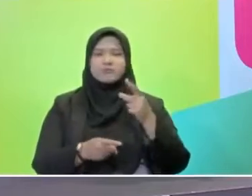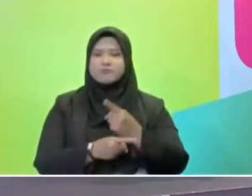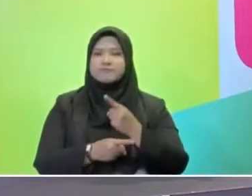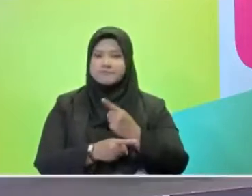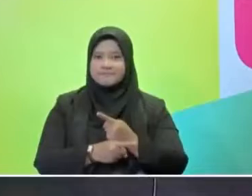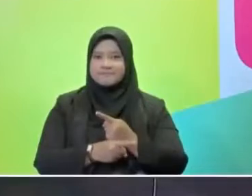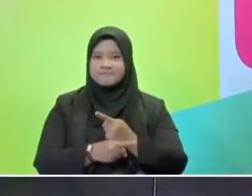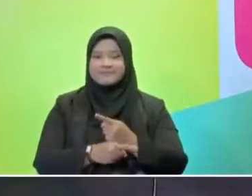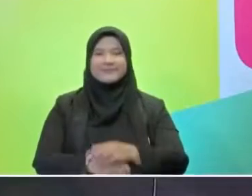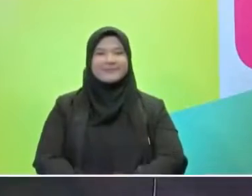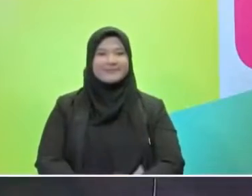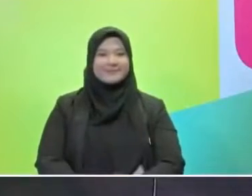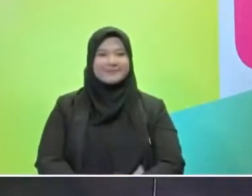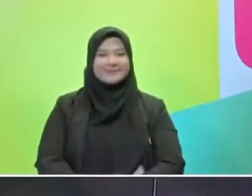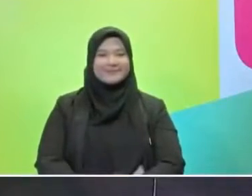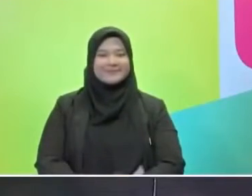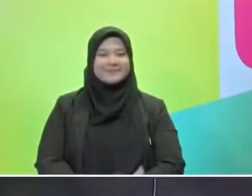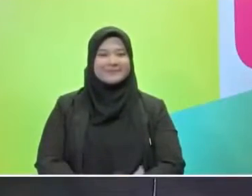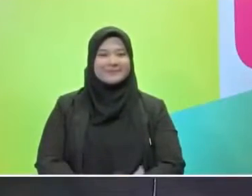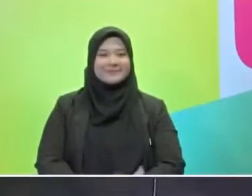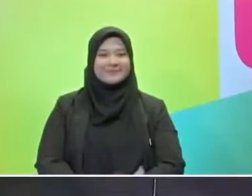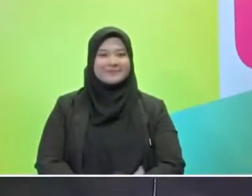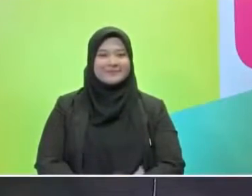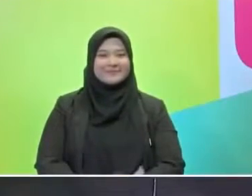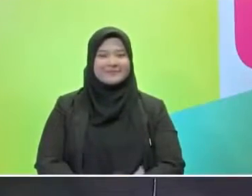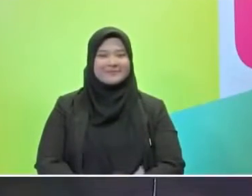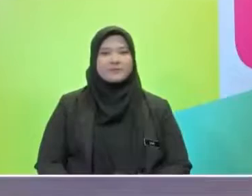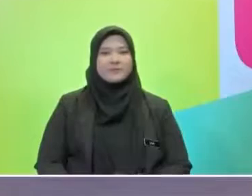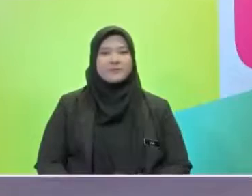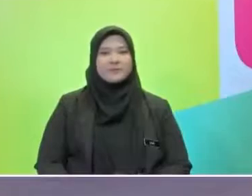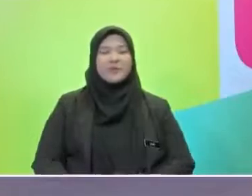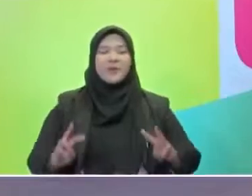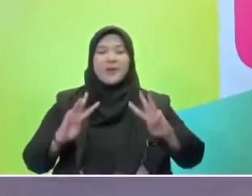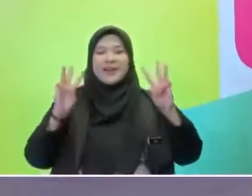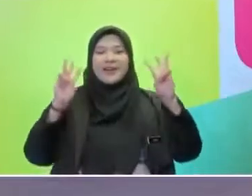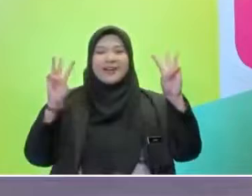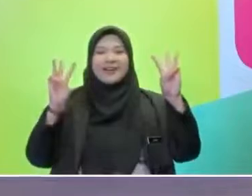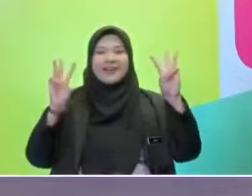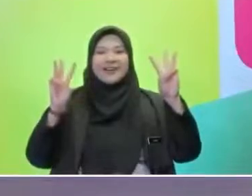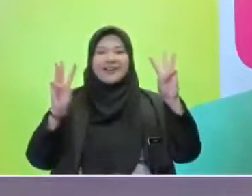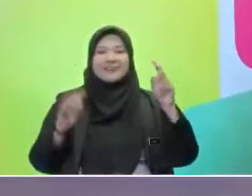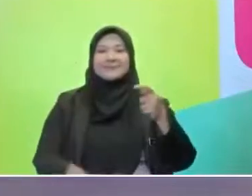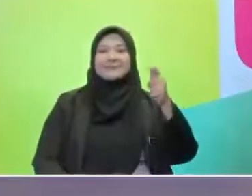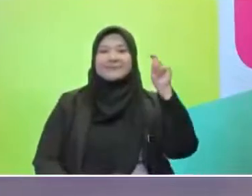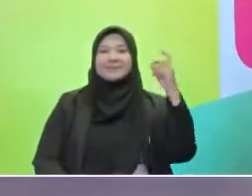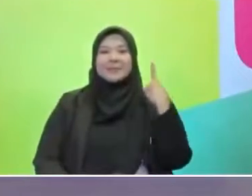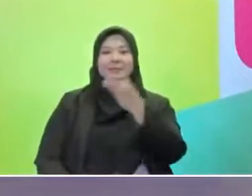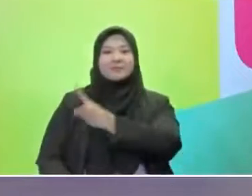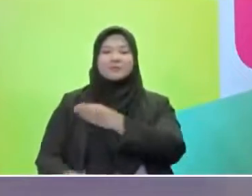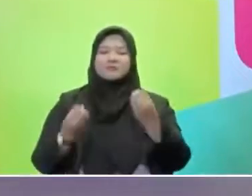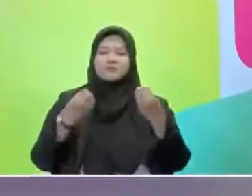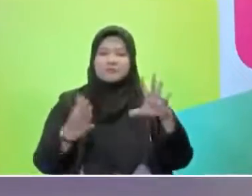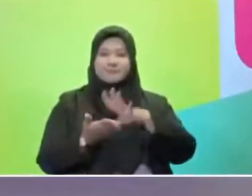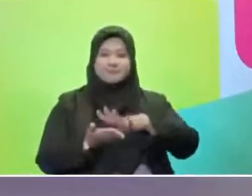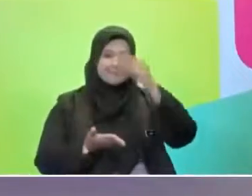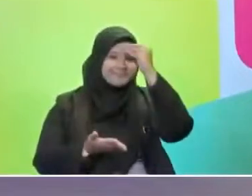Keamatan, Gawai dan Christmas. Ada 6. Itu dia murid-murid perayaan utama di